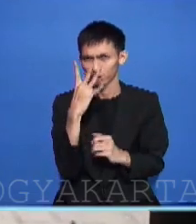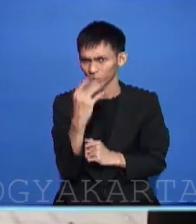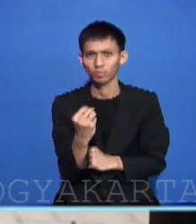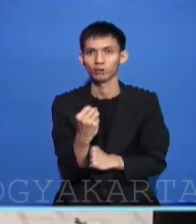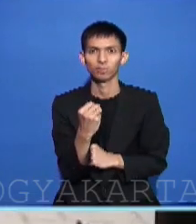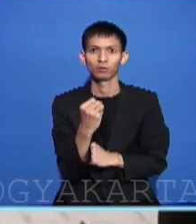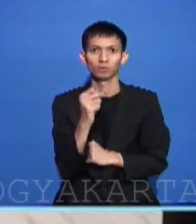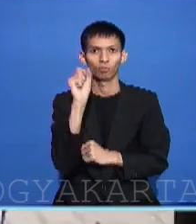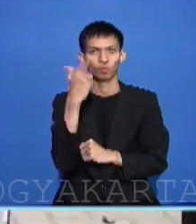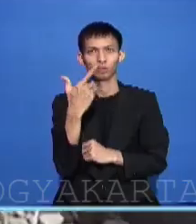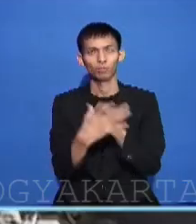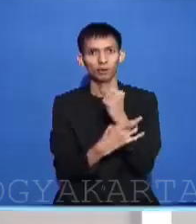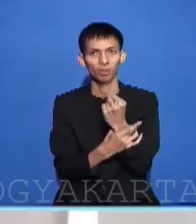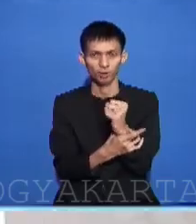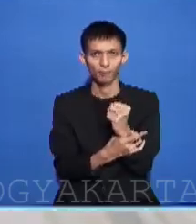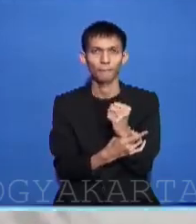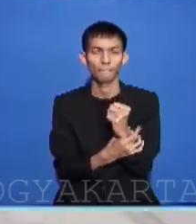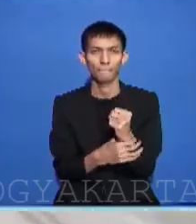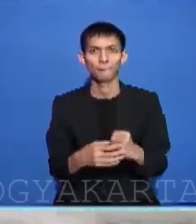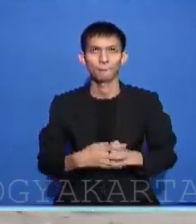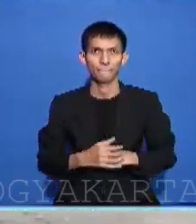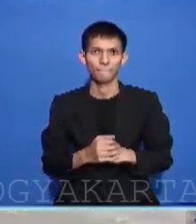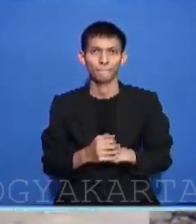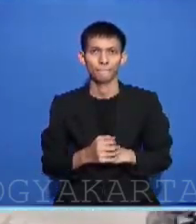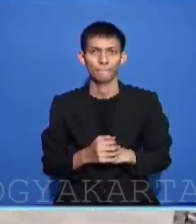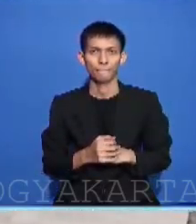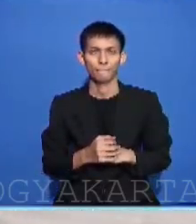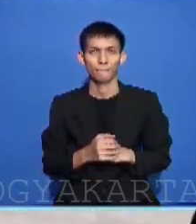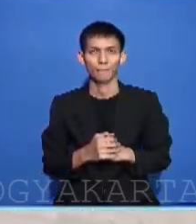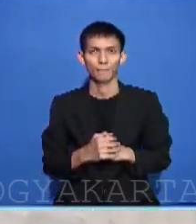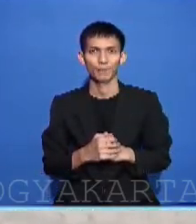Reskrim Polresta Magelang. Demikian Dian Adi, TVRI Yogyakarta melaporkan dari Magelang.